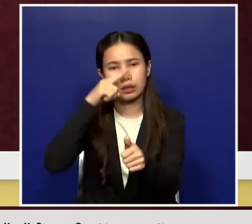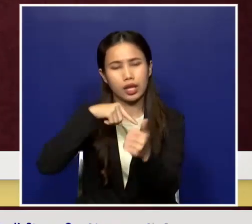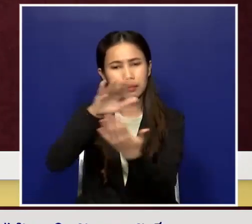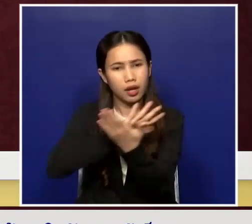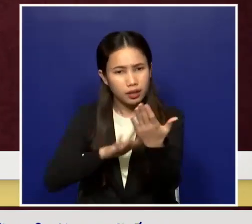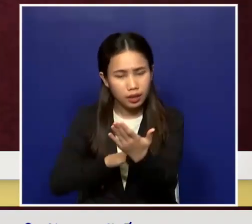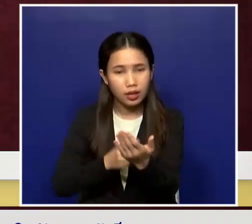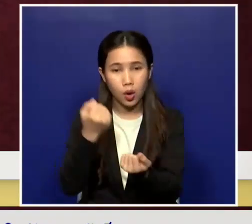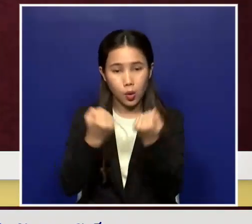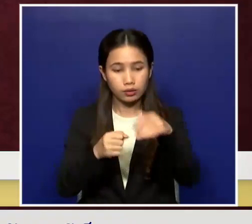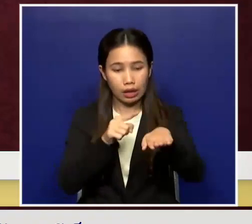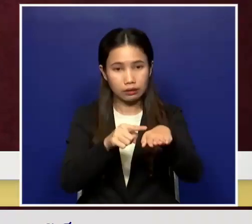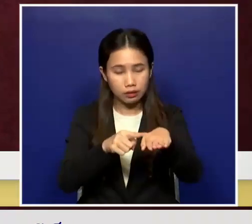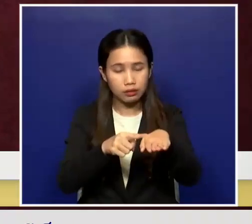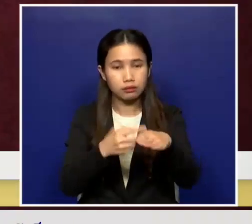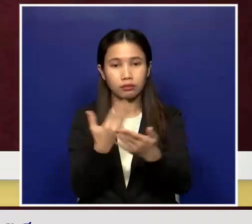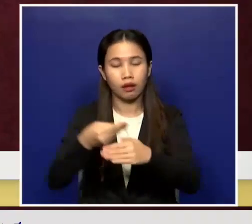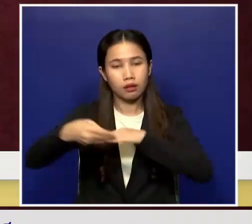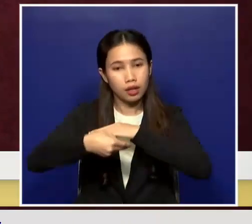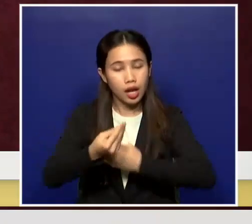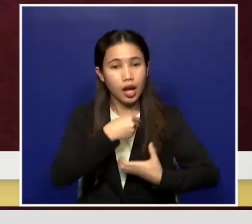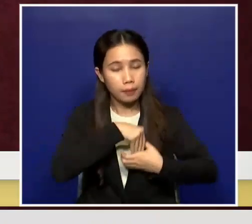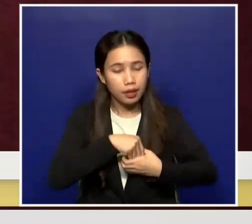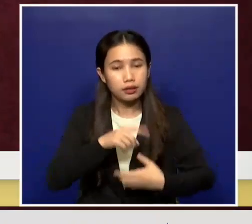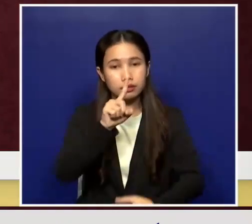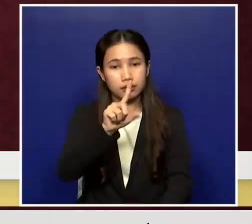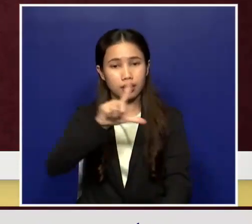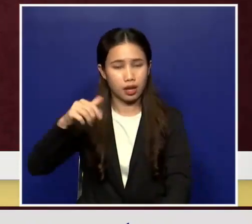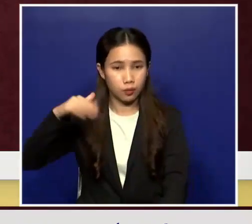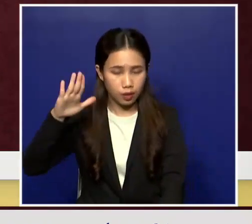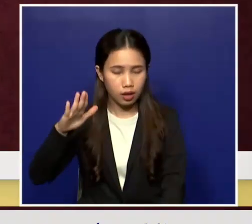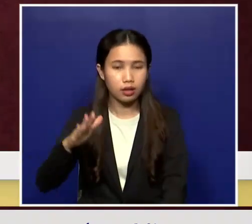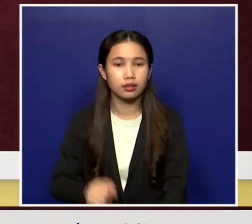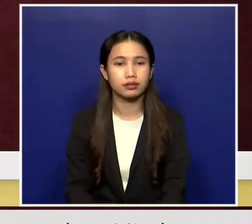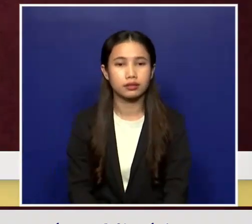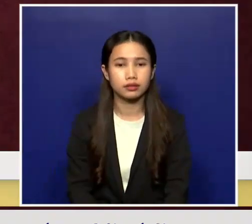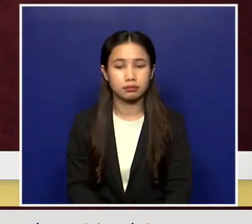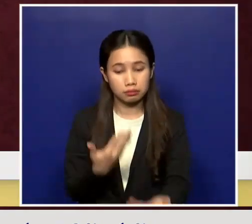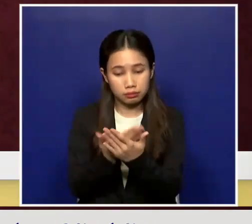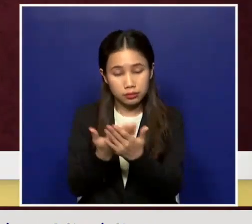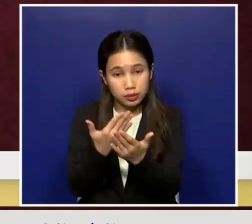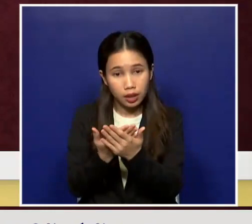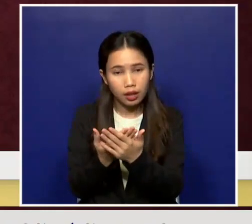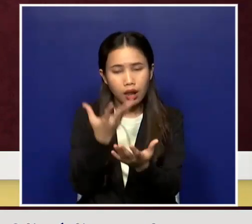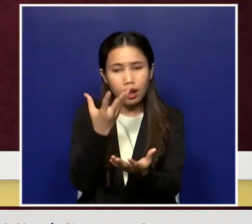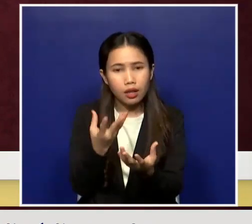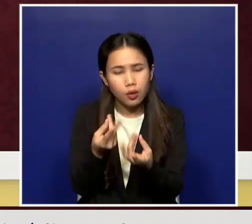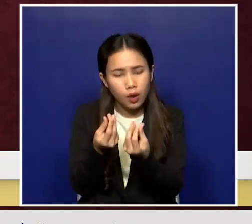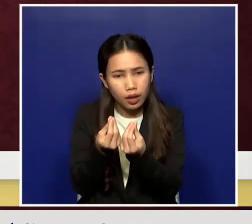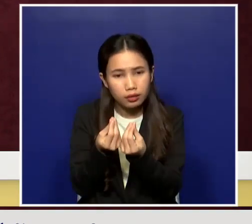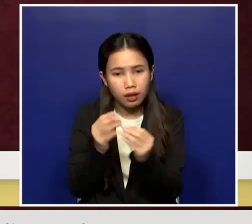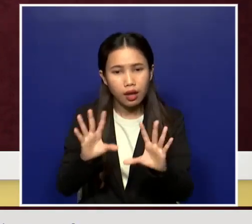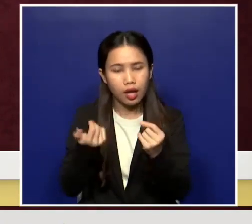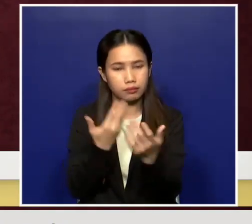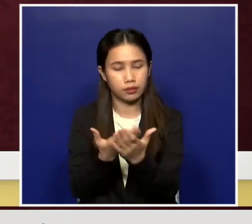ไรล้านกว่าบาทนะแล้วซื้อจำนวน 2,000 กว่าล้านบวกลบคูณหารแล้วนะครับตัวเลขที่หายไปเนี่ยมันเป็นเงินเยอะเ